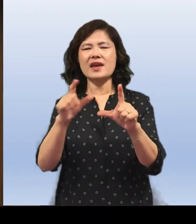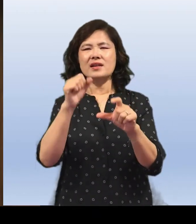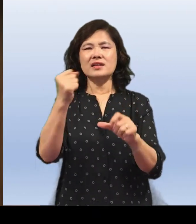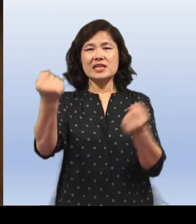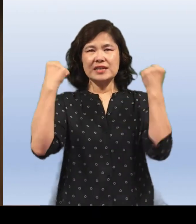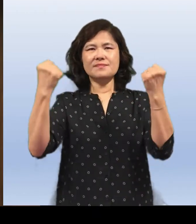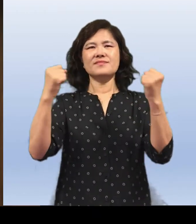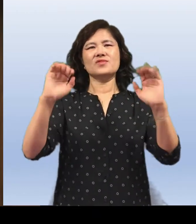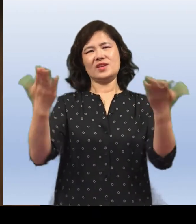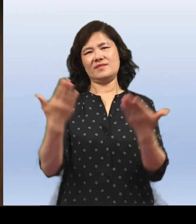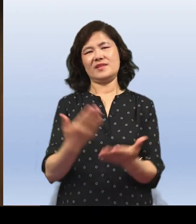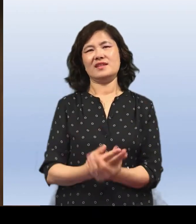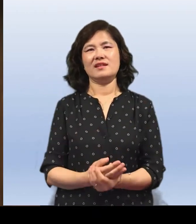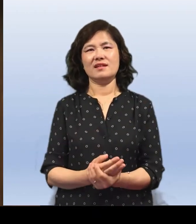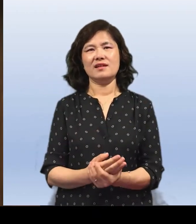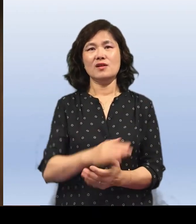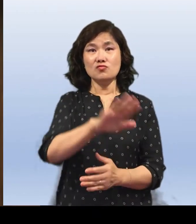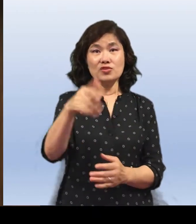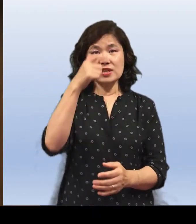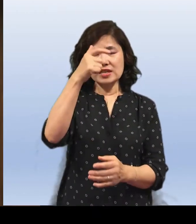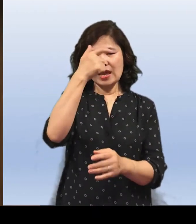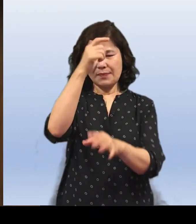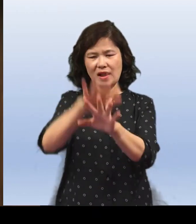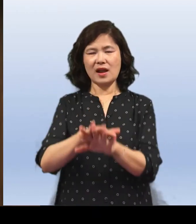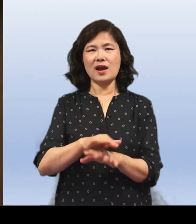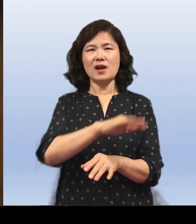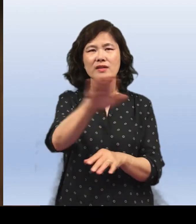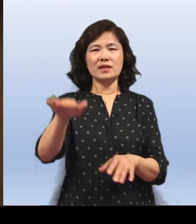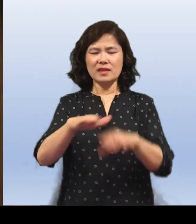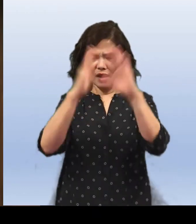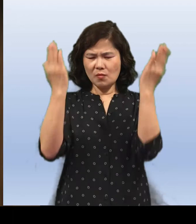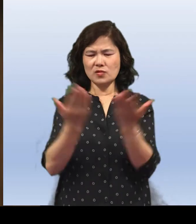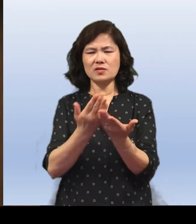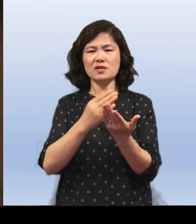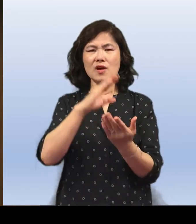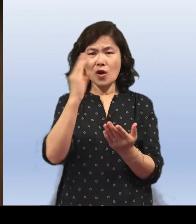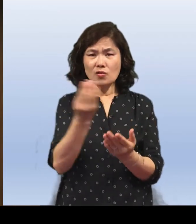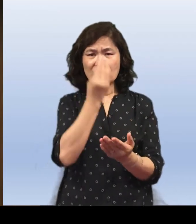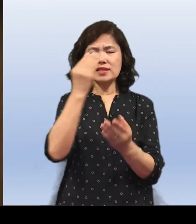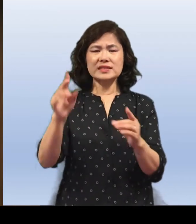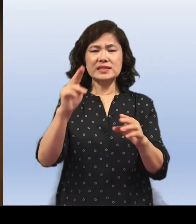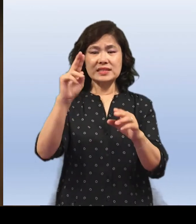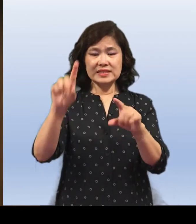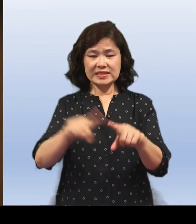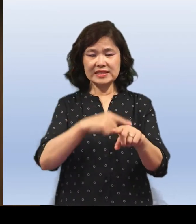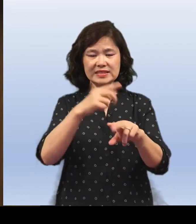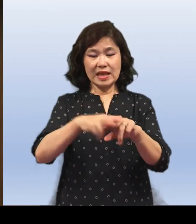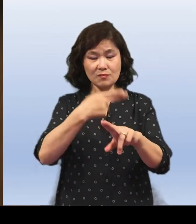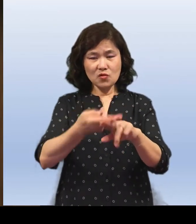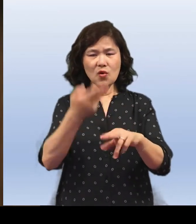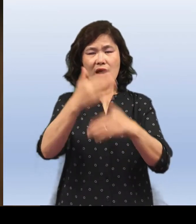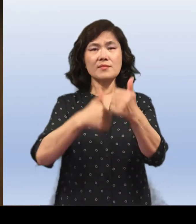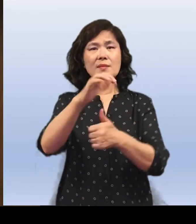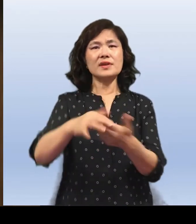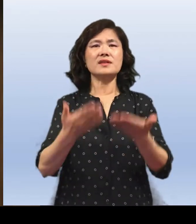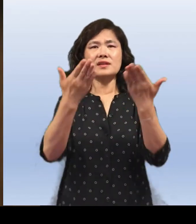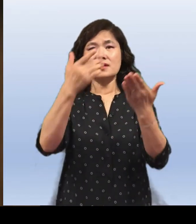되는 것입니다. 혹시 우리의 예배가 우리의 모든 것을 거룩한 산제물로 하나님 앞에 드리는 그런 예배가